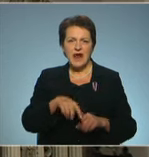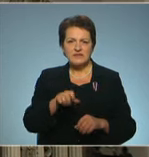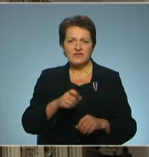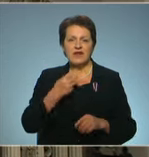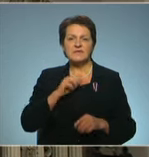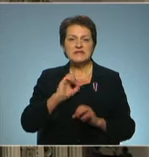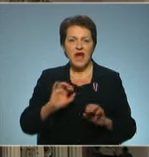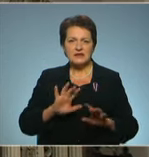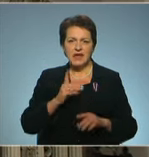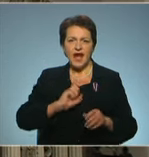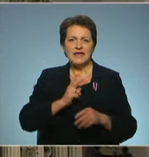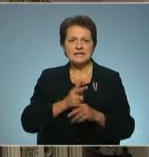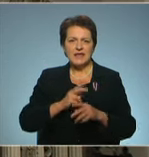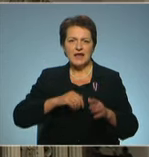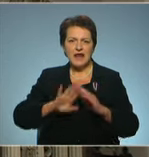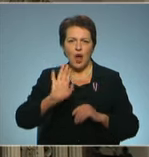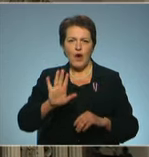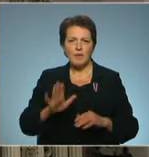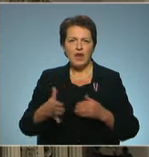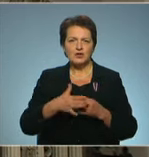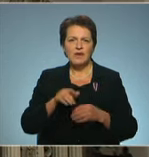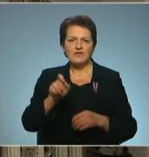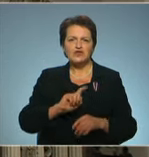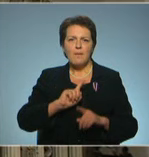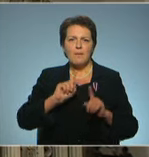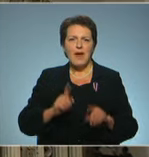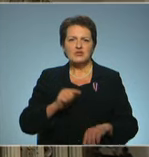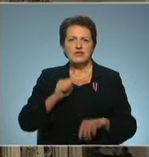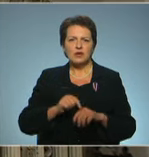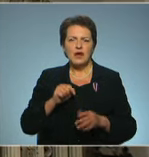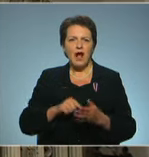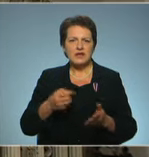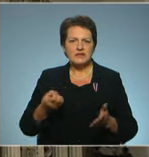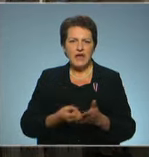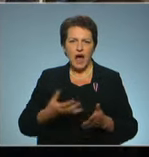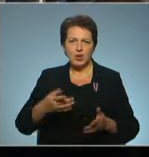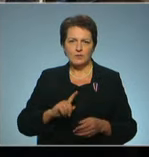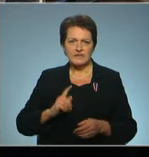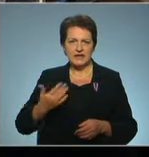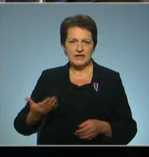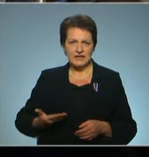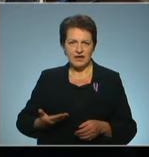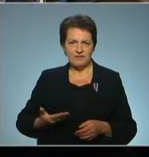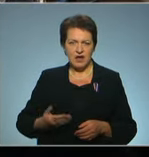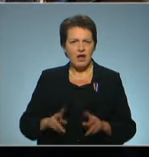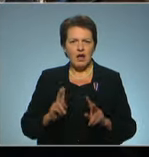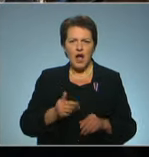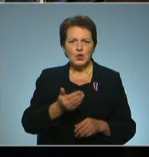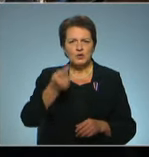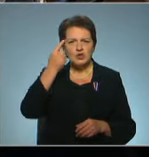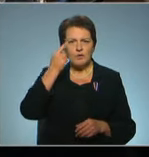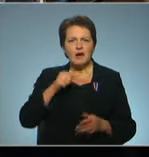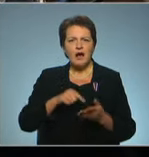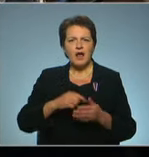pa durvīm, viņš pēkšņi sajūta, kāds dārgums ir dzīve. Kā jūs domājat, kādam gan